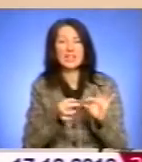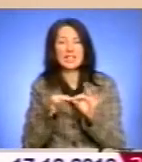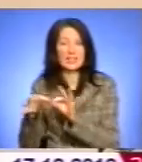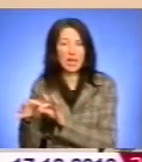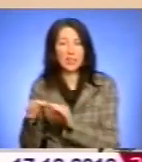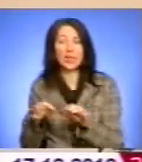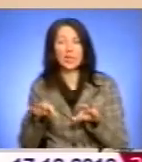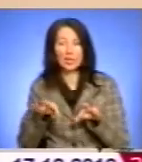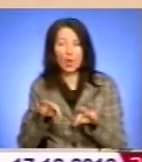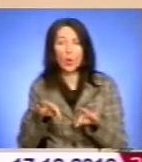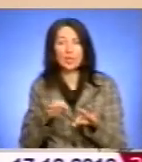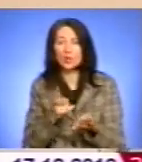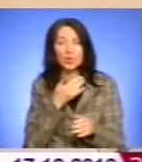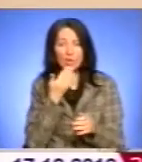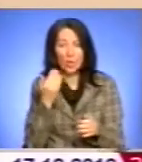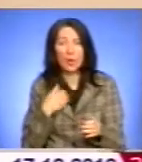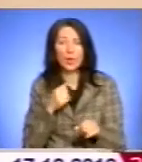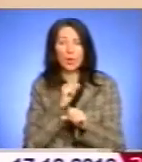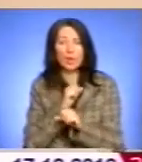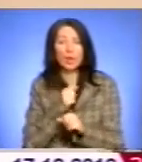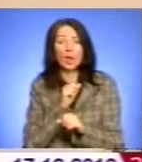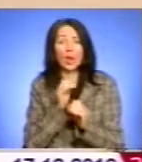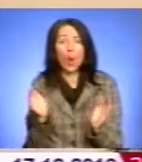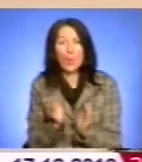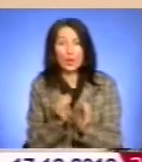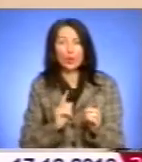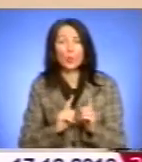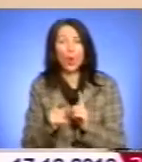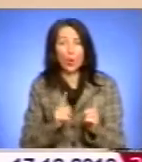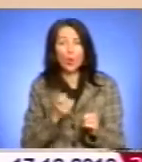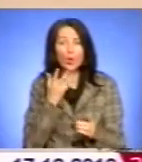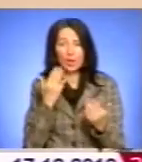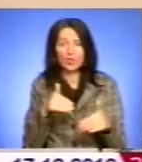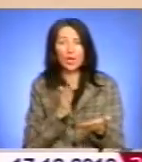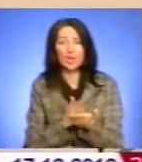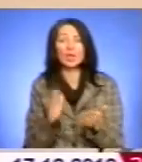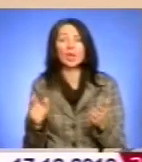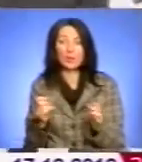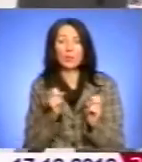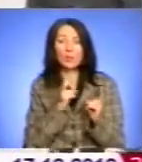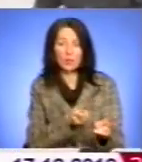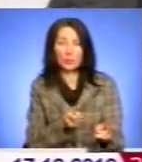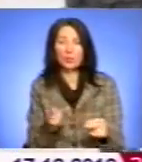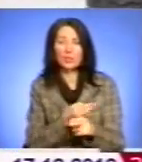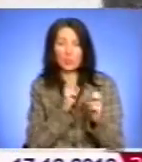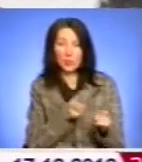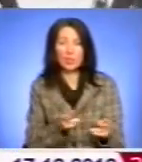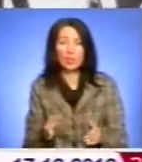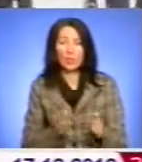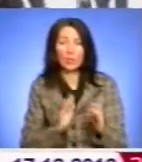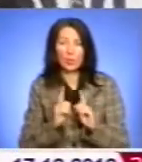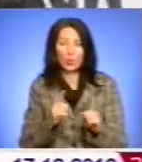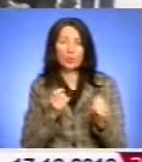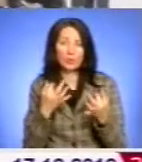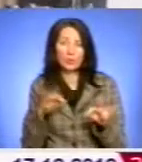ми практично обмежуємо рух і тільки коли вже є безпечний проїзд, тоді їх відпускаємо. Зараз перекритий рух від